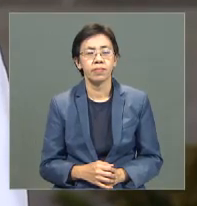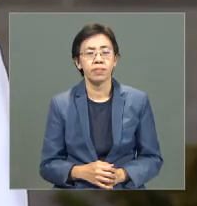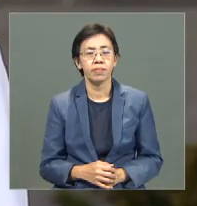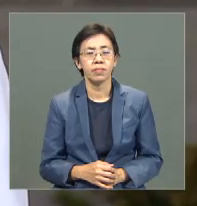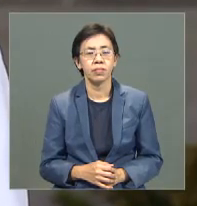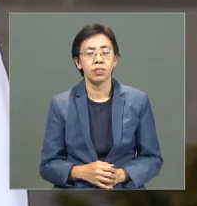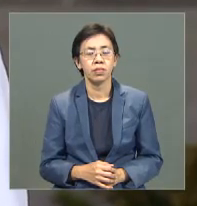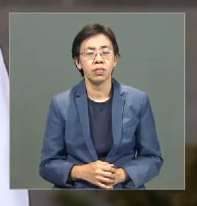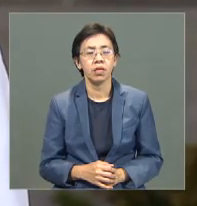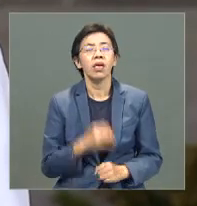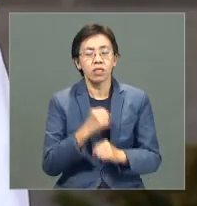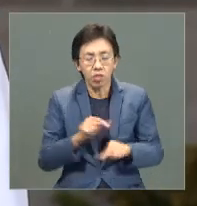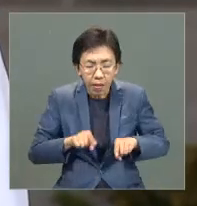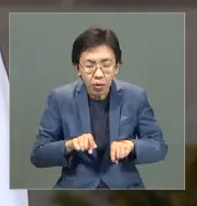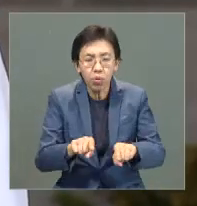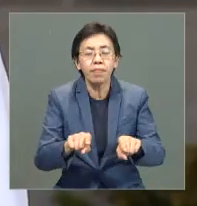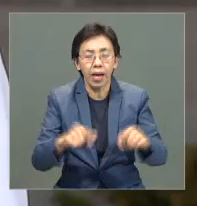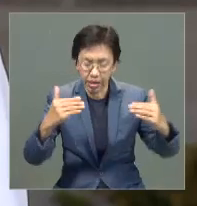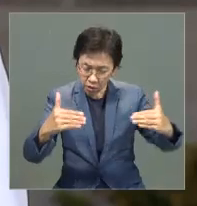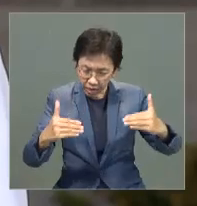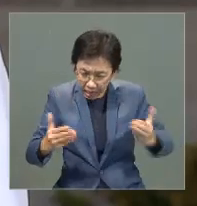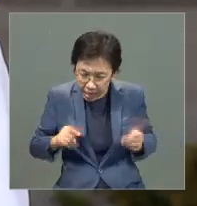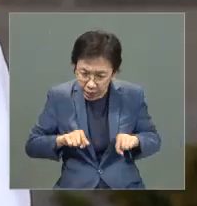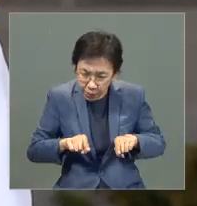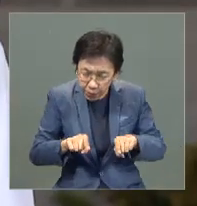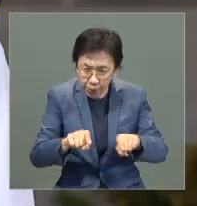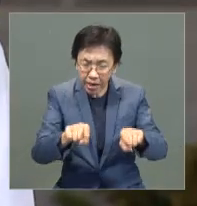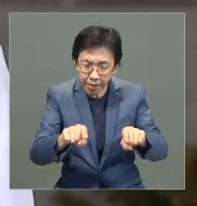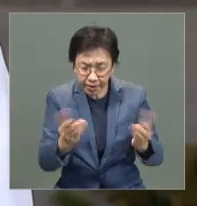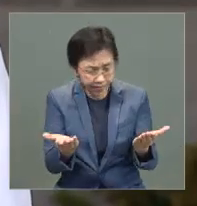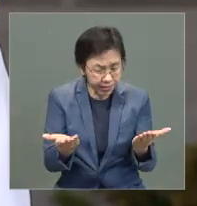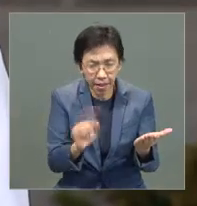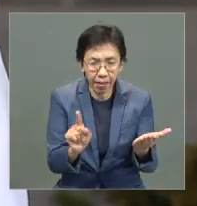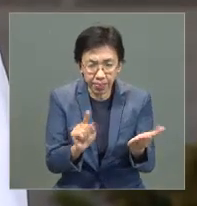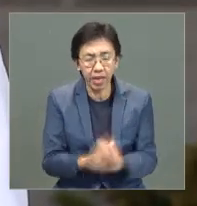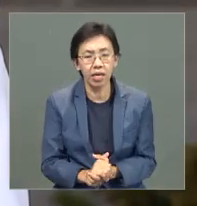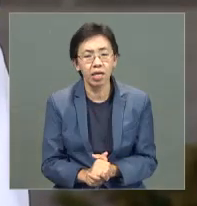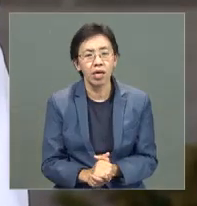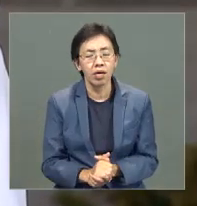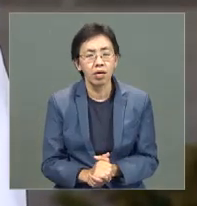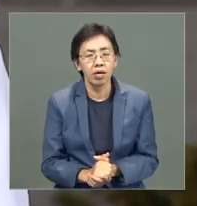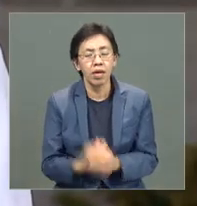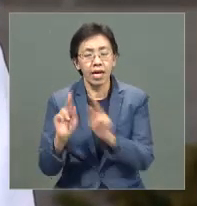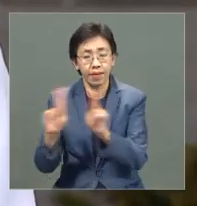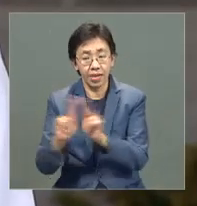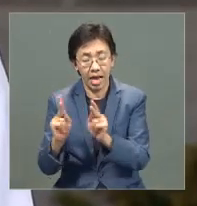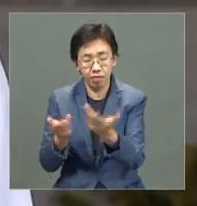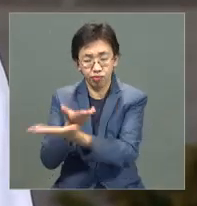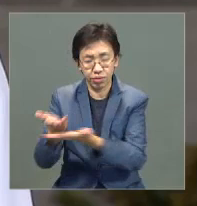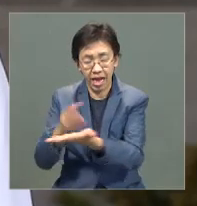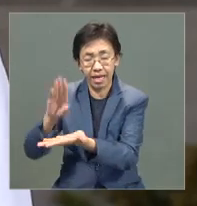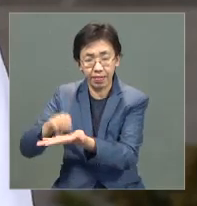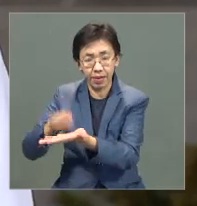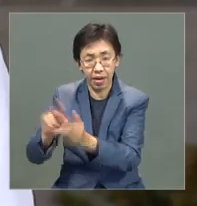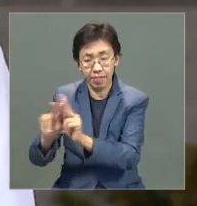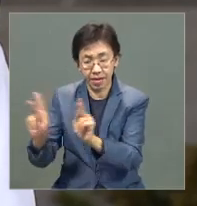ก็ต้องมีคู่ขนานไปมั้งเนาะว่าไปแล้วคู่ตรงไหนทำอะไรยังไงก็ต้องรับความคิดเห็นจากกรรมาธิการมาก่อนมีคณะกรรม